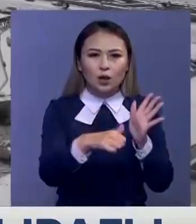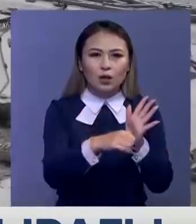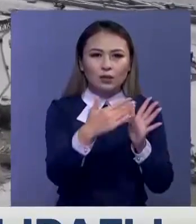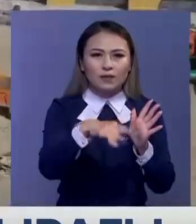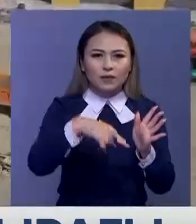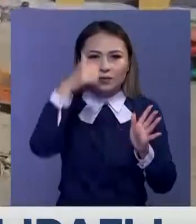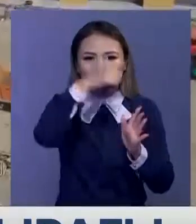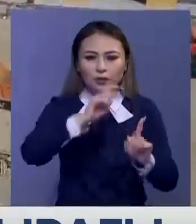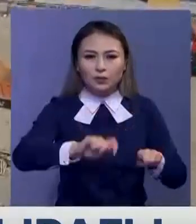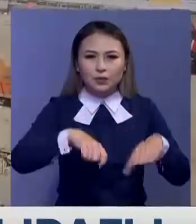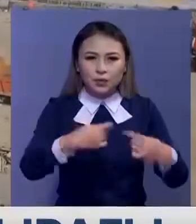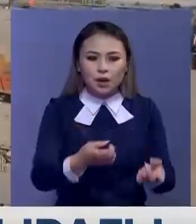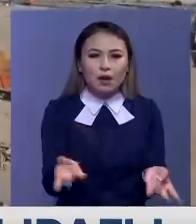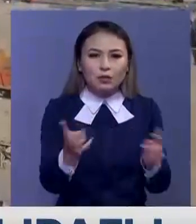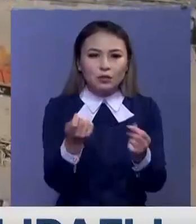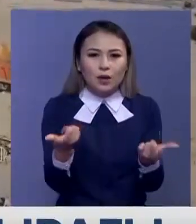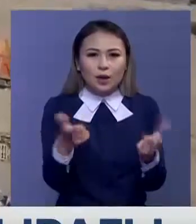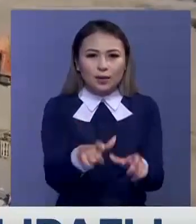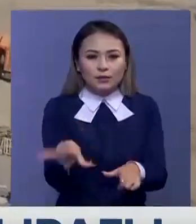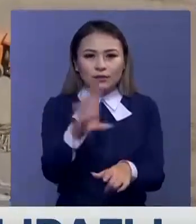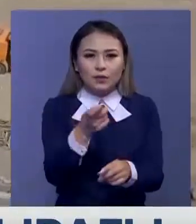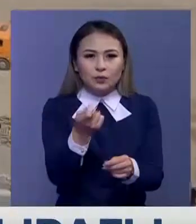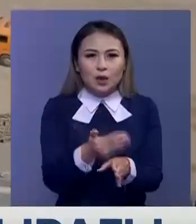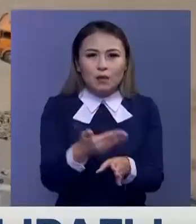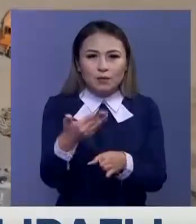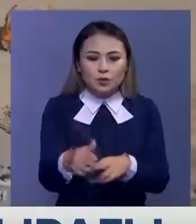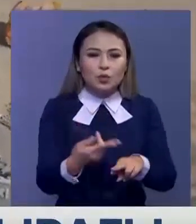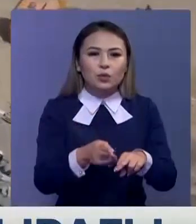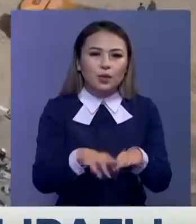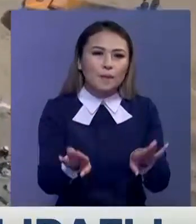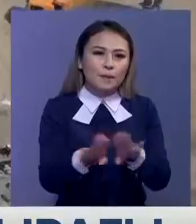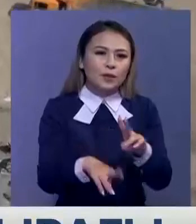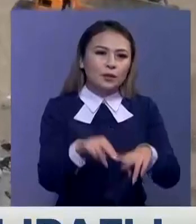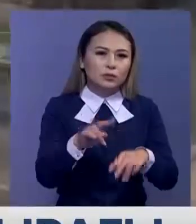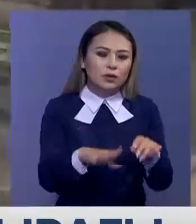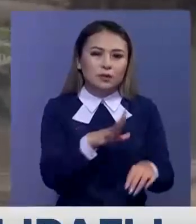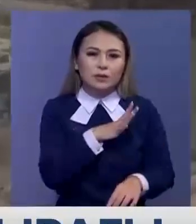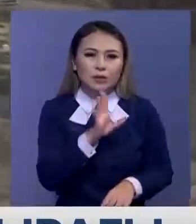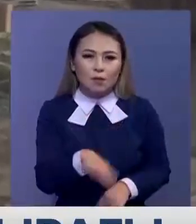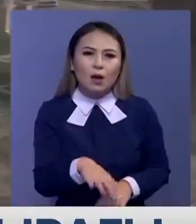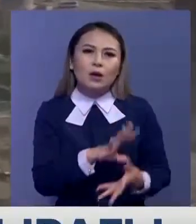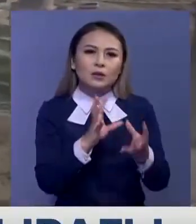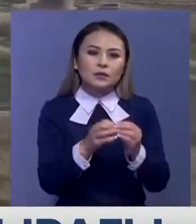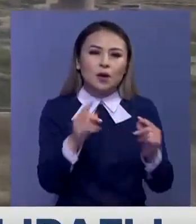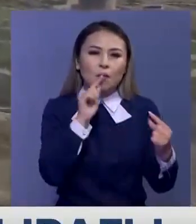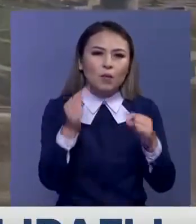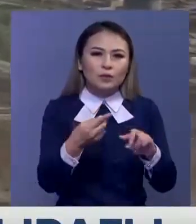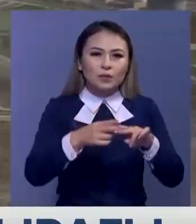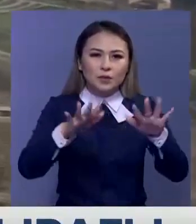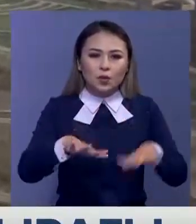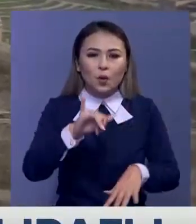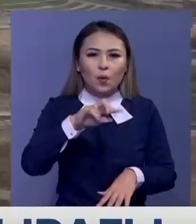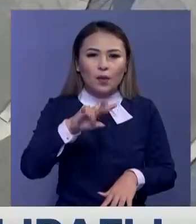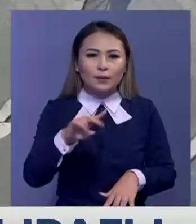биыл тапсырылады. Карантин шамалы қолбайлау болғаны рас, дегенмен құрылыс уақытынан кешіккен емес. Кесенеге қарама-қарсы бетте қазір Ұлы